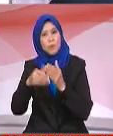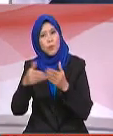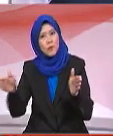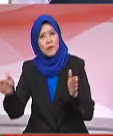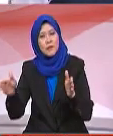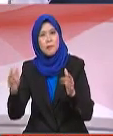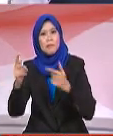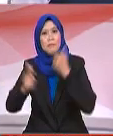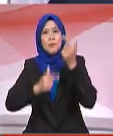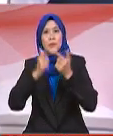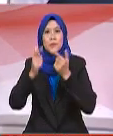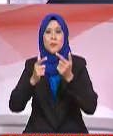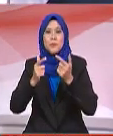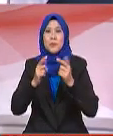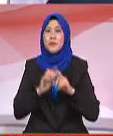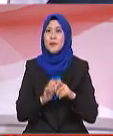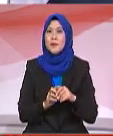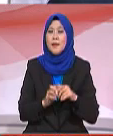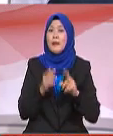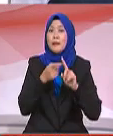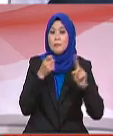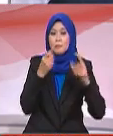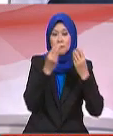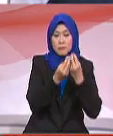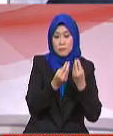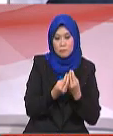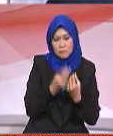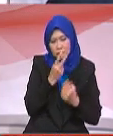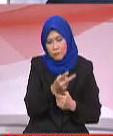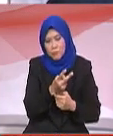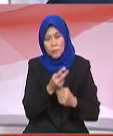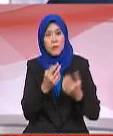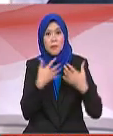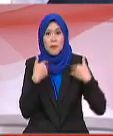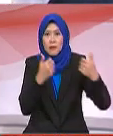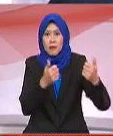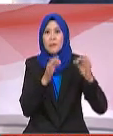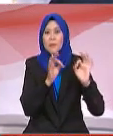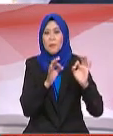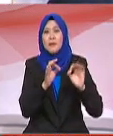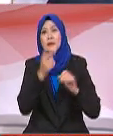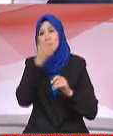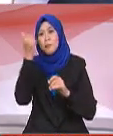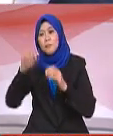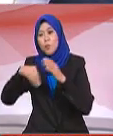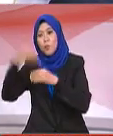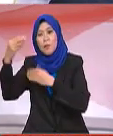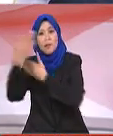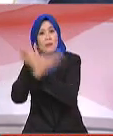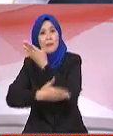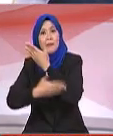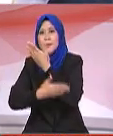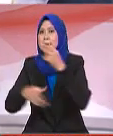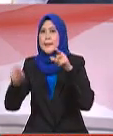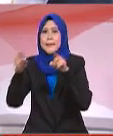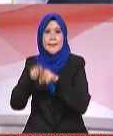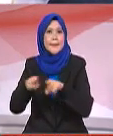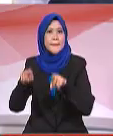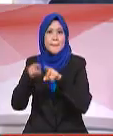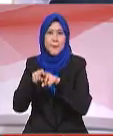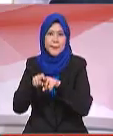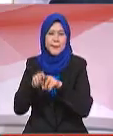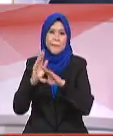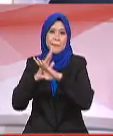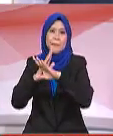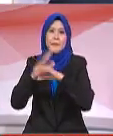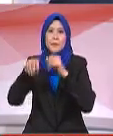been vaccinated, and then from there we move on, because other countries are also doing this kind of vaccination.